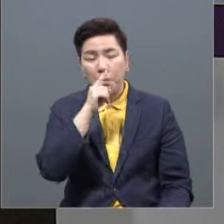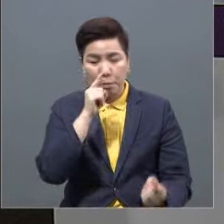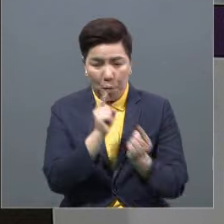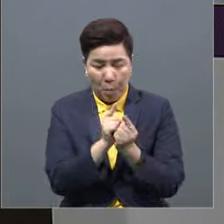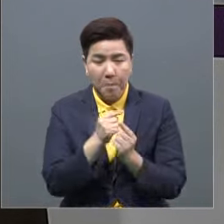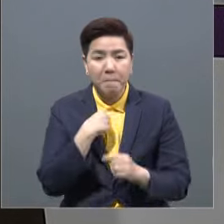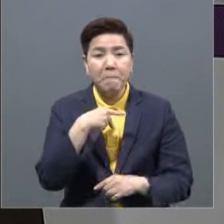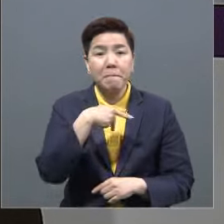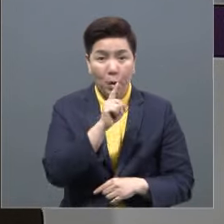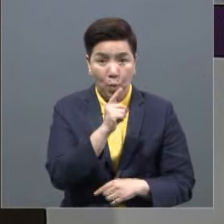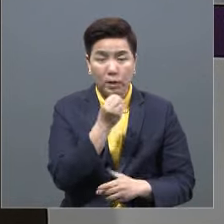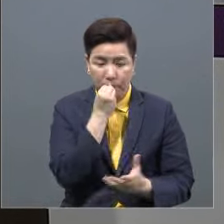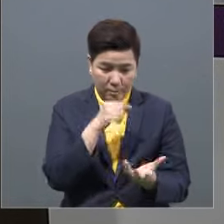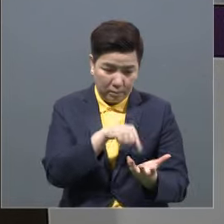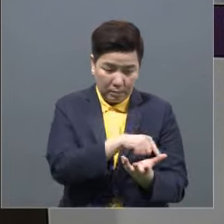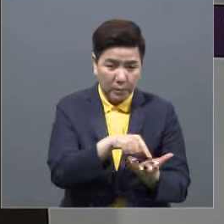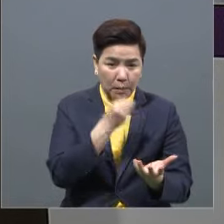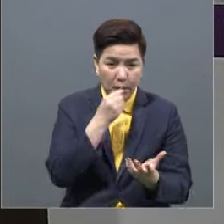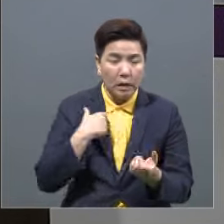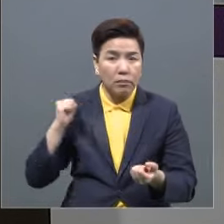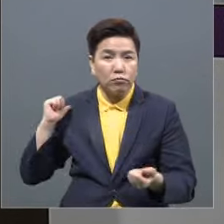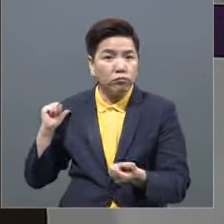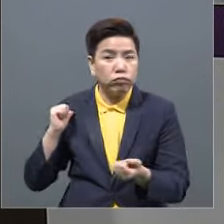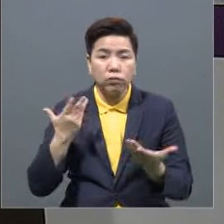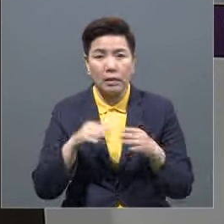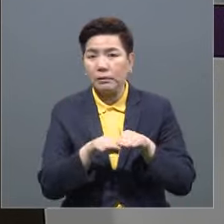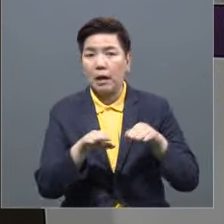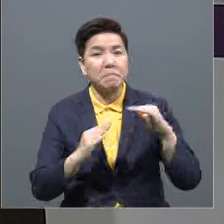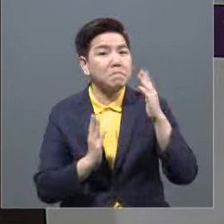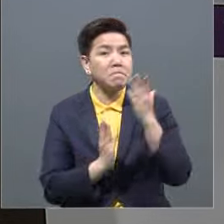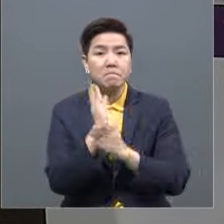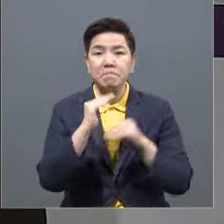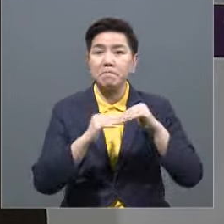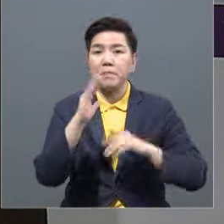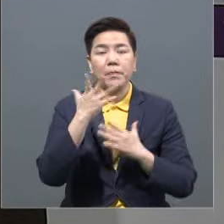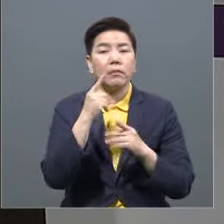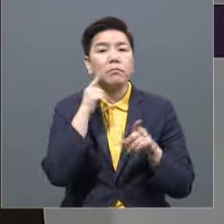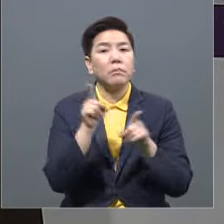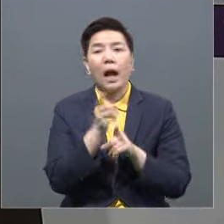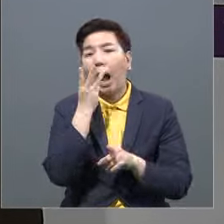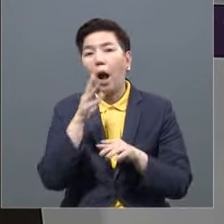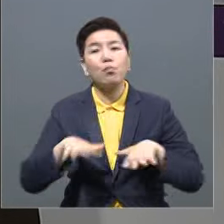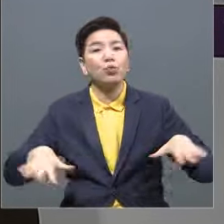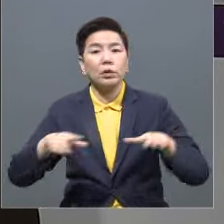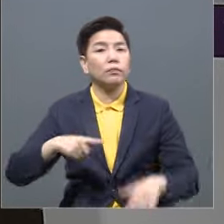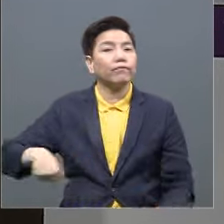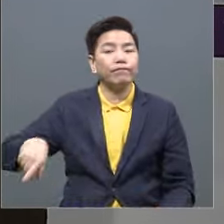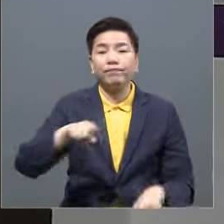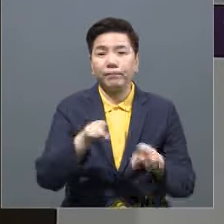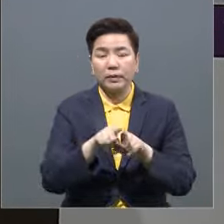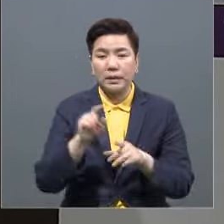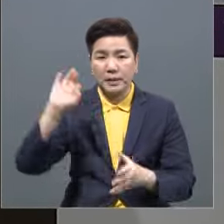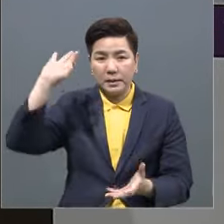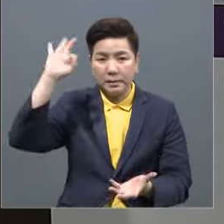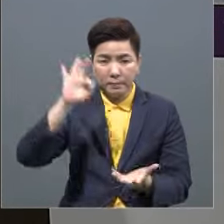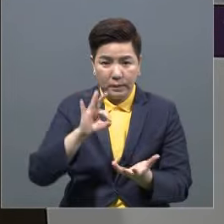ารอาหารถ้าสารเคมีปนเปื้อนไม่เกินมาตรฐานมันก็ไม่ต่างอะไรกับข้าวทั่วไปส่วนแม